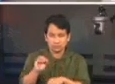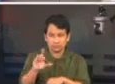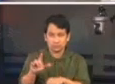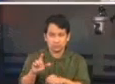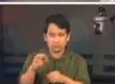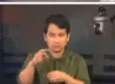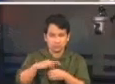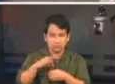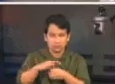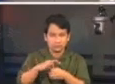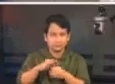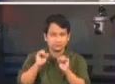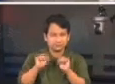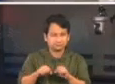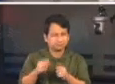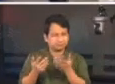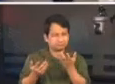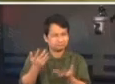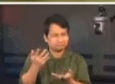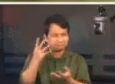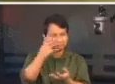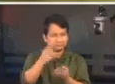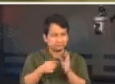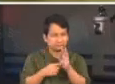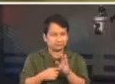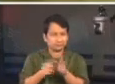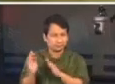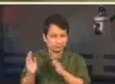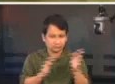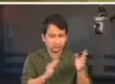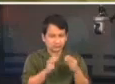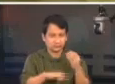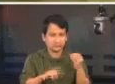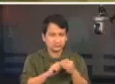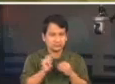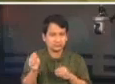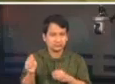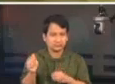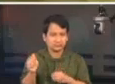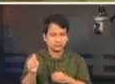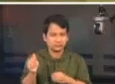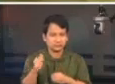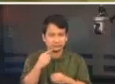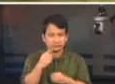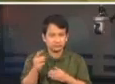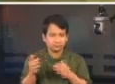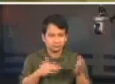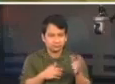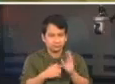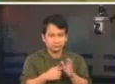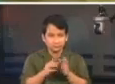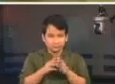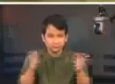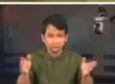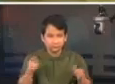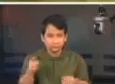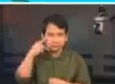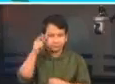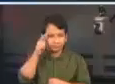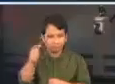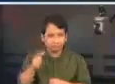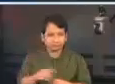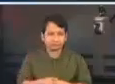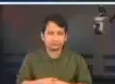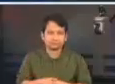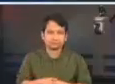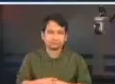we can just speculate na preparation ito because ang nag-realign ng ganitong kalalaki, mga congressmen.